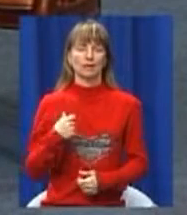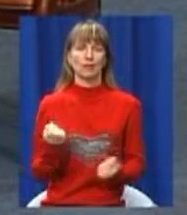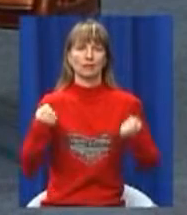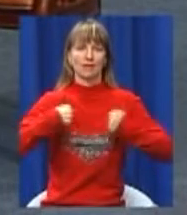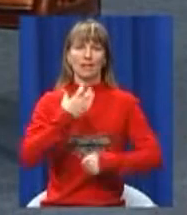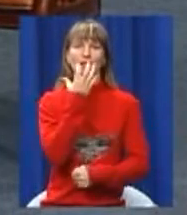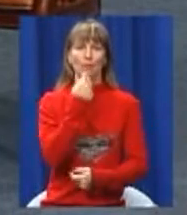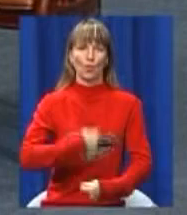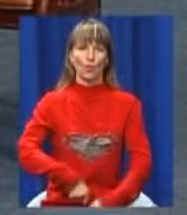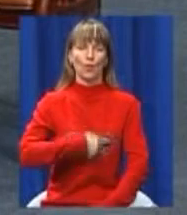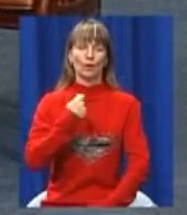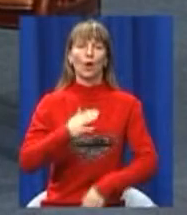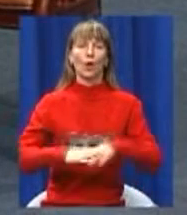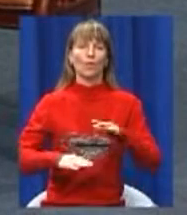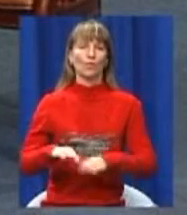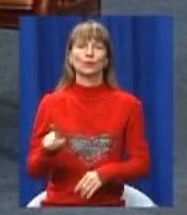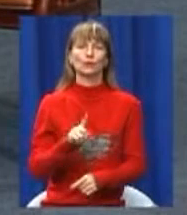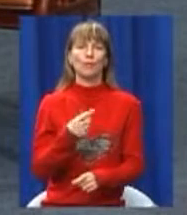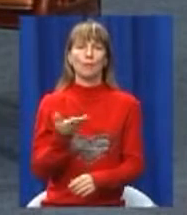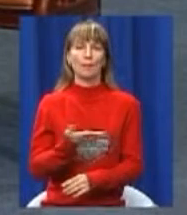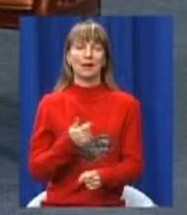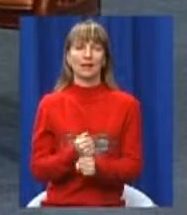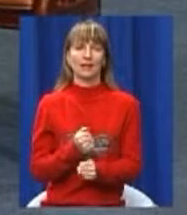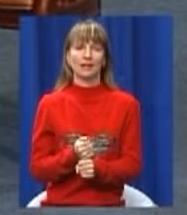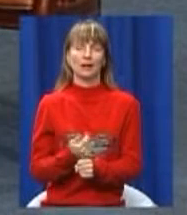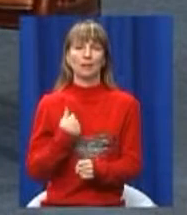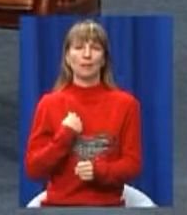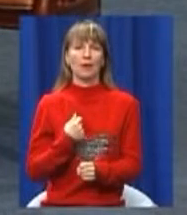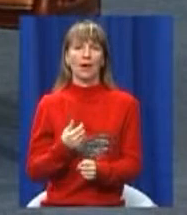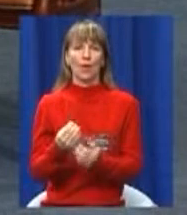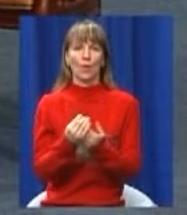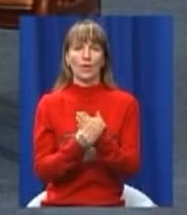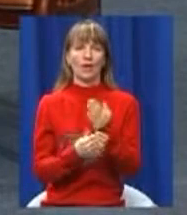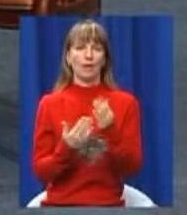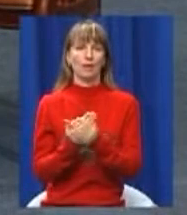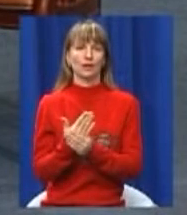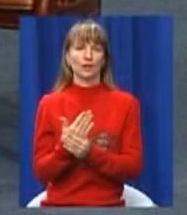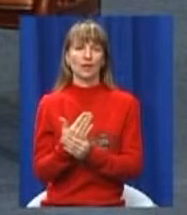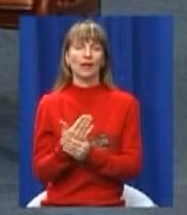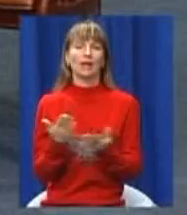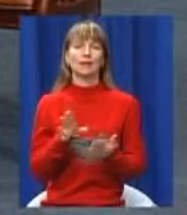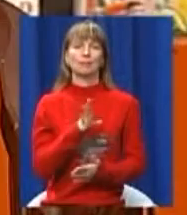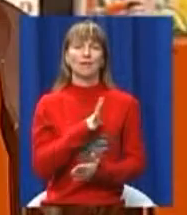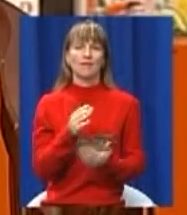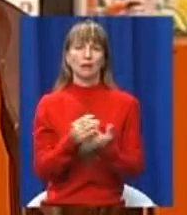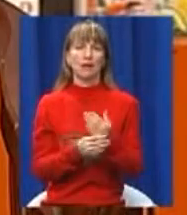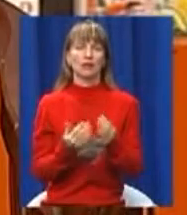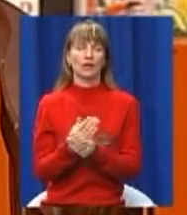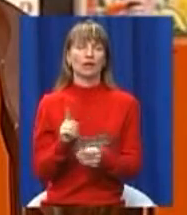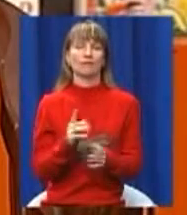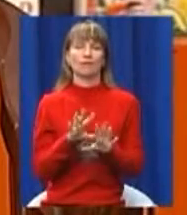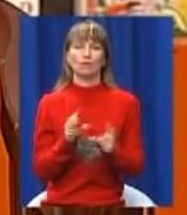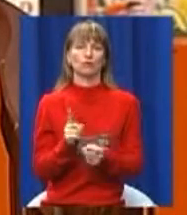пуховик, так? А як наші руки? Що ми, як ми їх гріємо? Ми вдягаємо рукавиці. А які бувають рукавиці? І взагалі, що